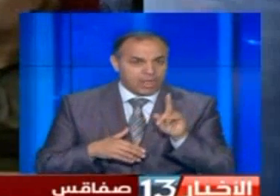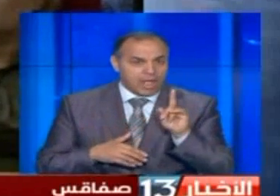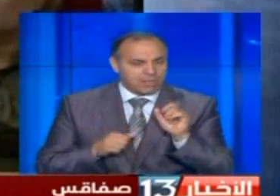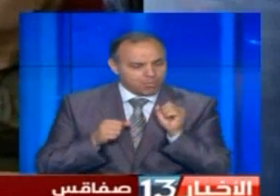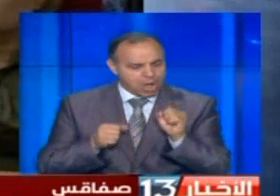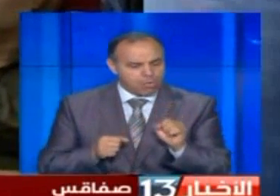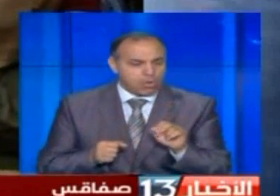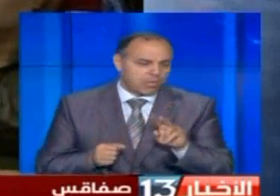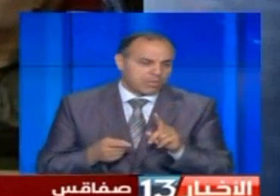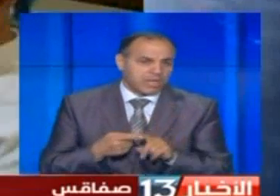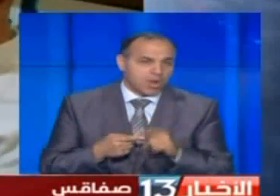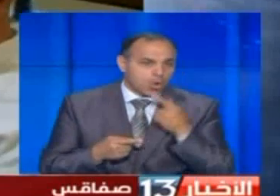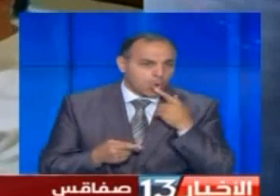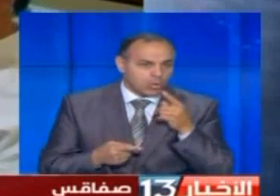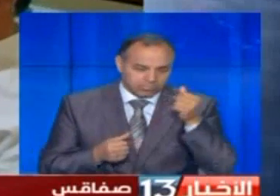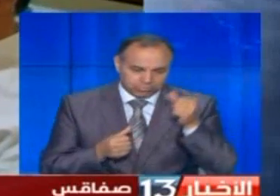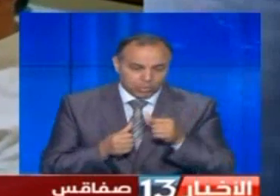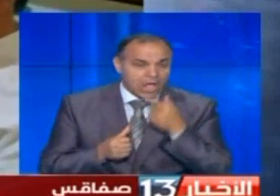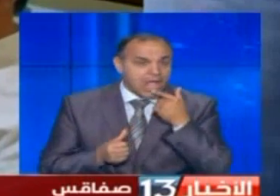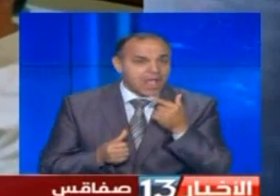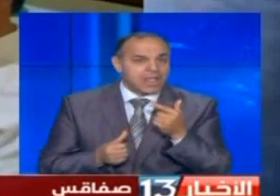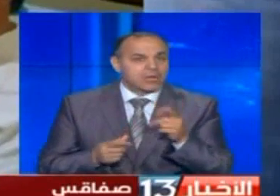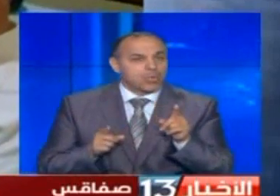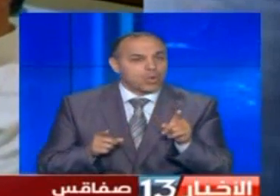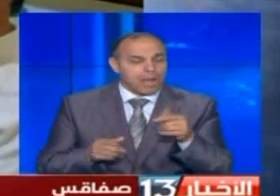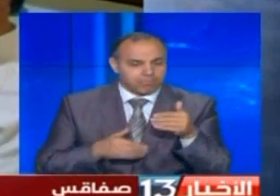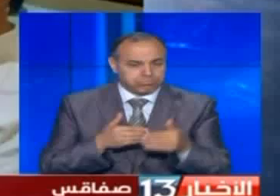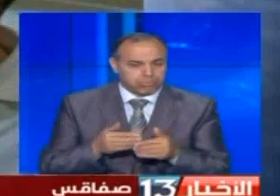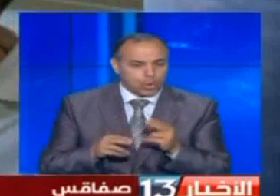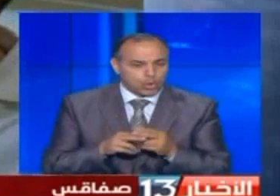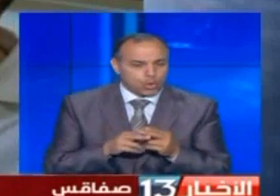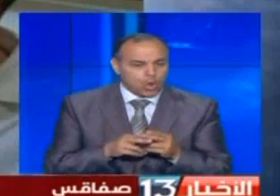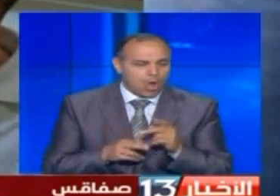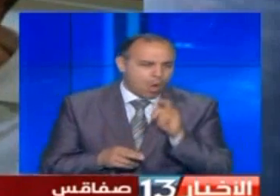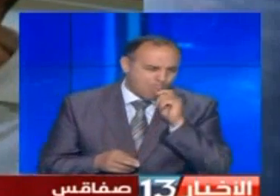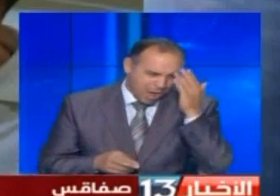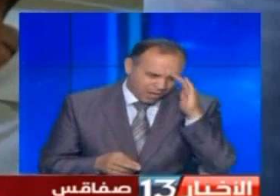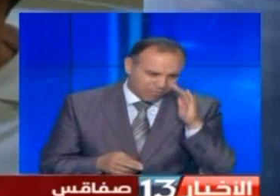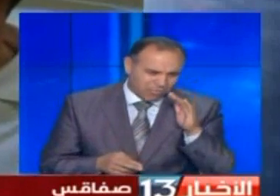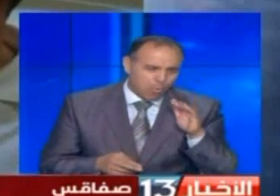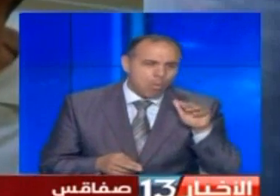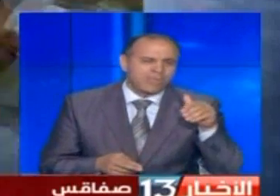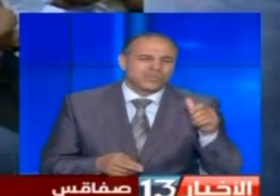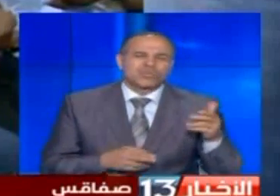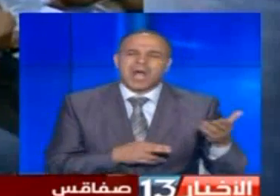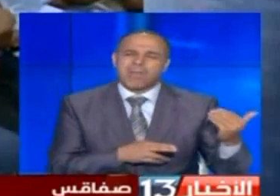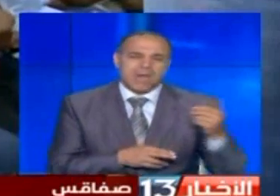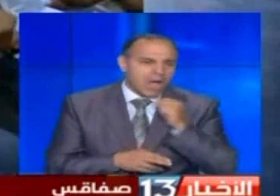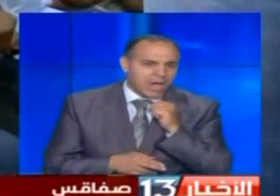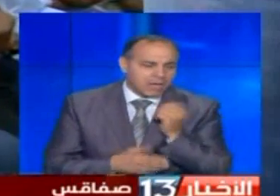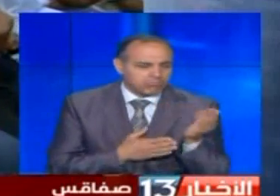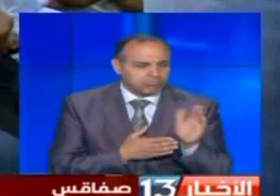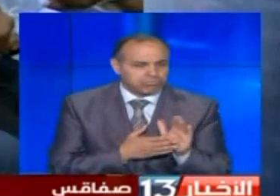ومحاولة أخرى لصيانة الذاكرة الإبداعية والتوقف عند مسيرة أسماء كشيخ بودية ومحمد الجاموسي، إضافة إلى